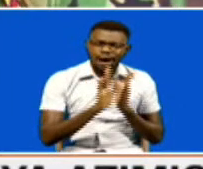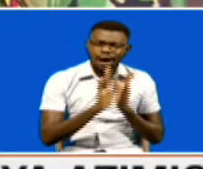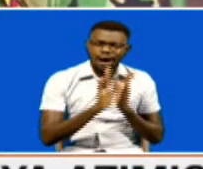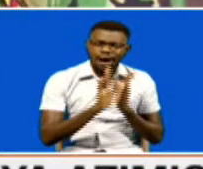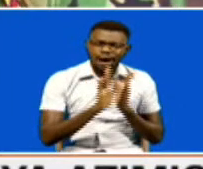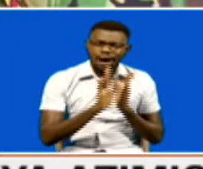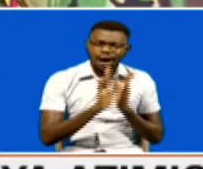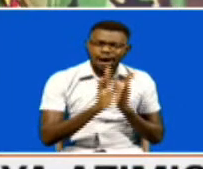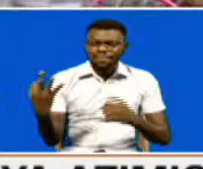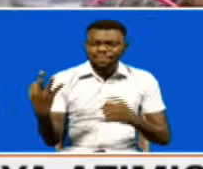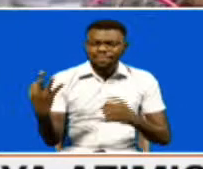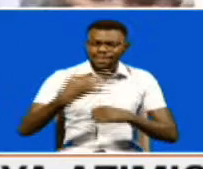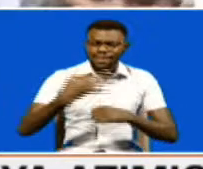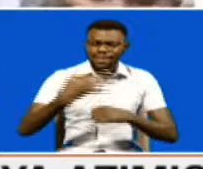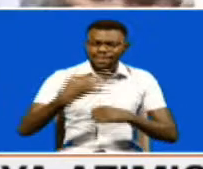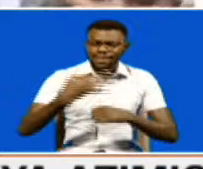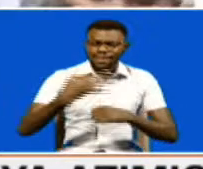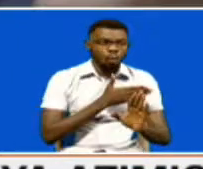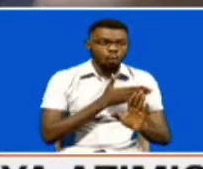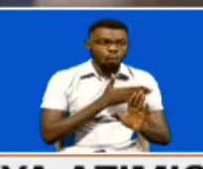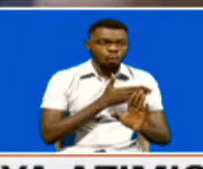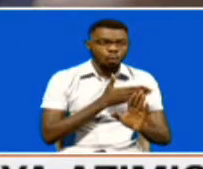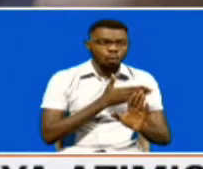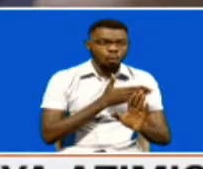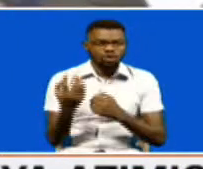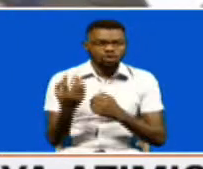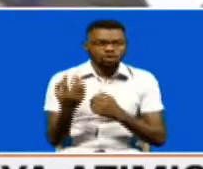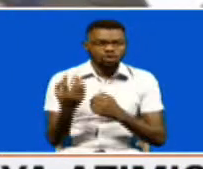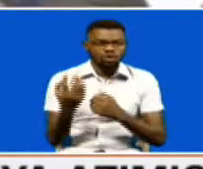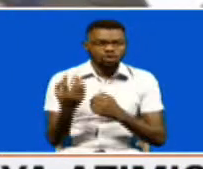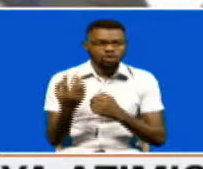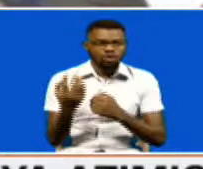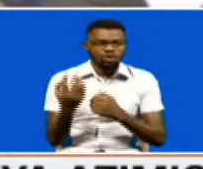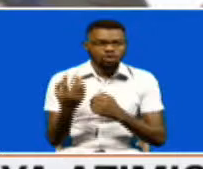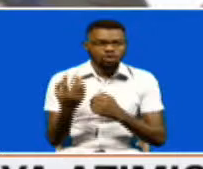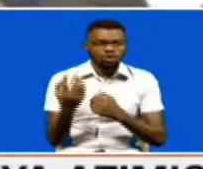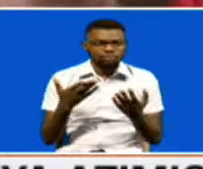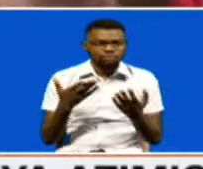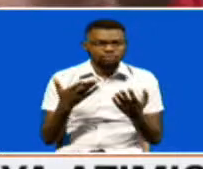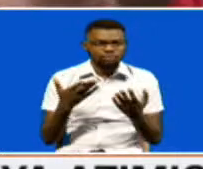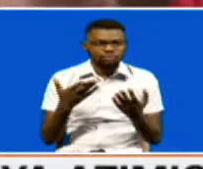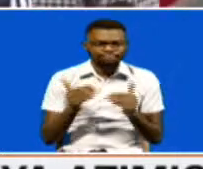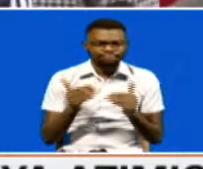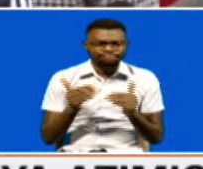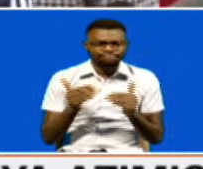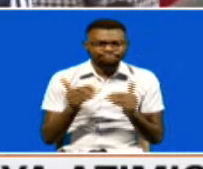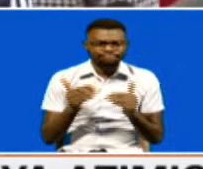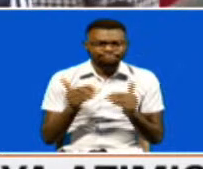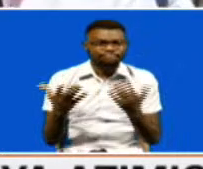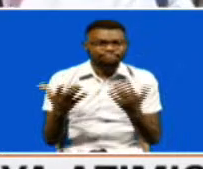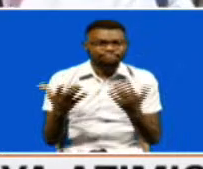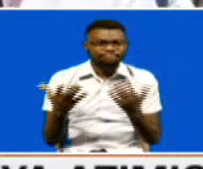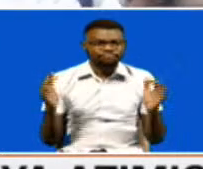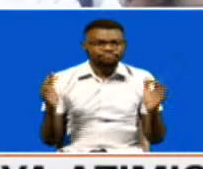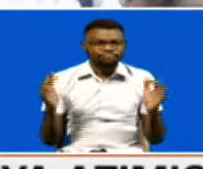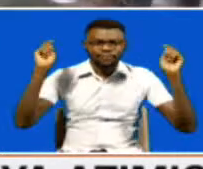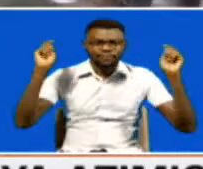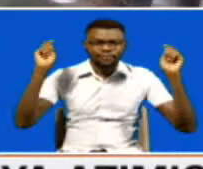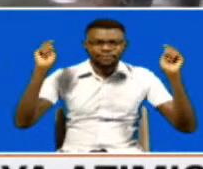siku tatu, lakini si zaidi ya siku 14 kabla ya tarehe iliyopendekezwa ya mkutano wa hadhara au